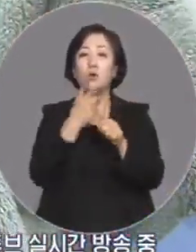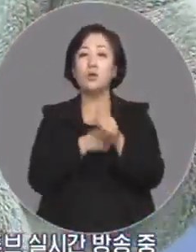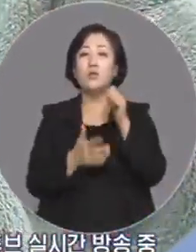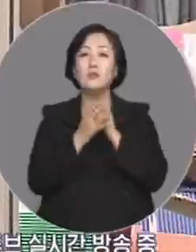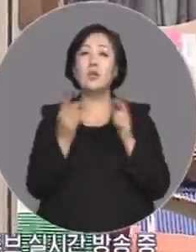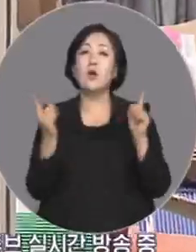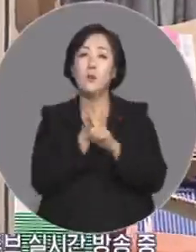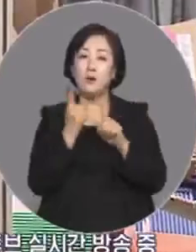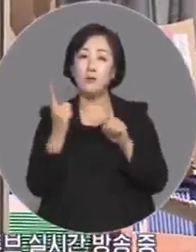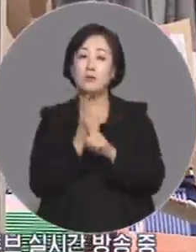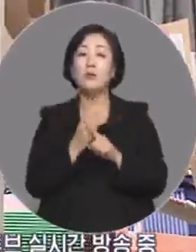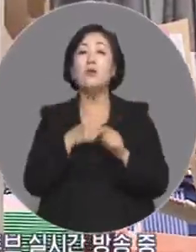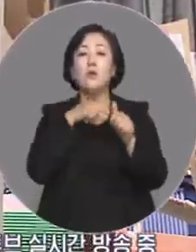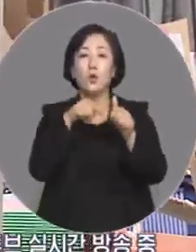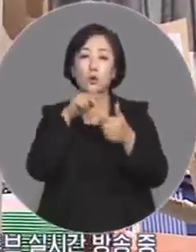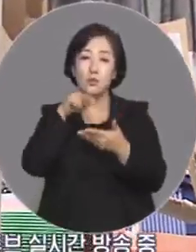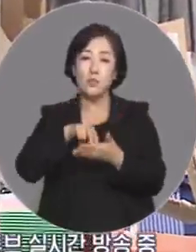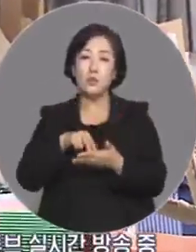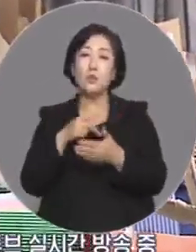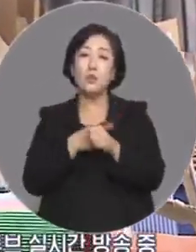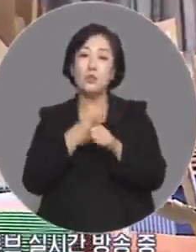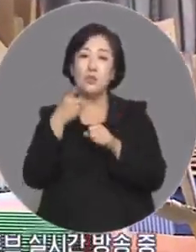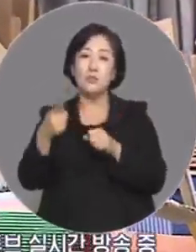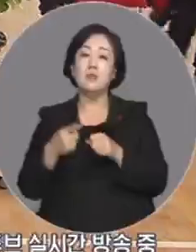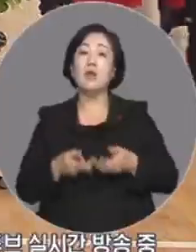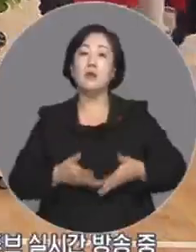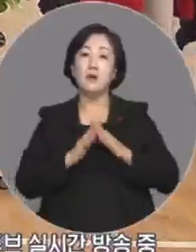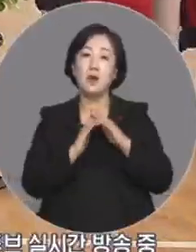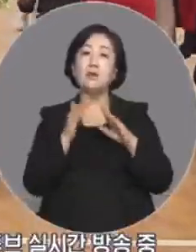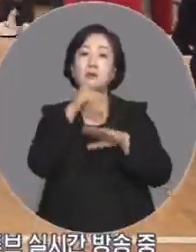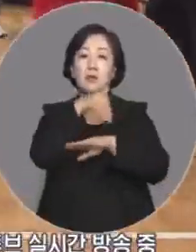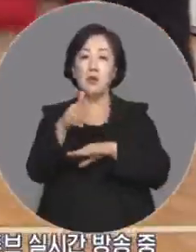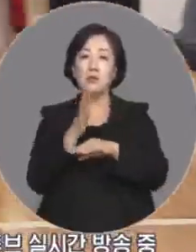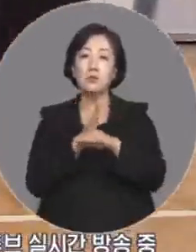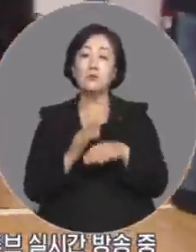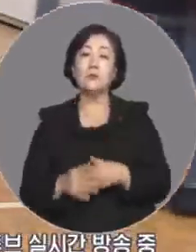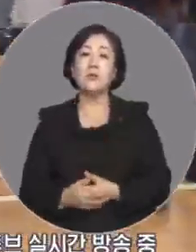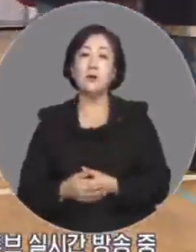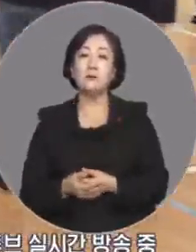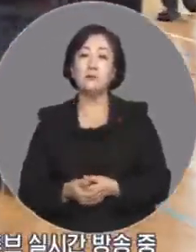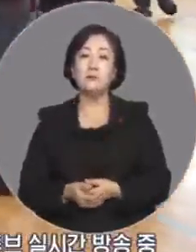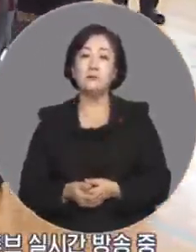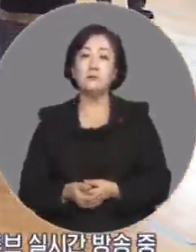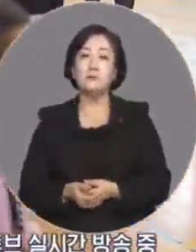기후 위기 대응 교육센터도 내년에 개관할 예정입니다. UBC 뉴스 김익현입니다.